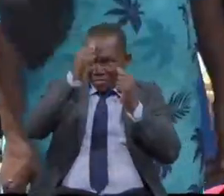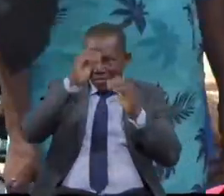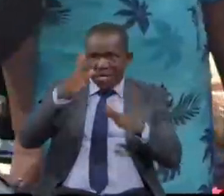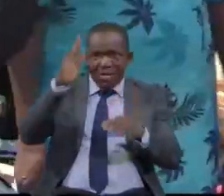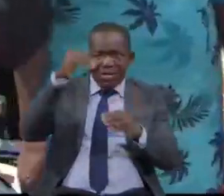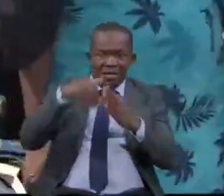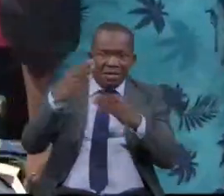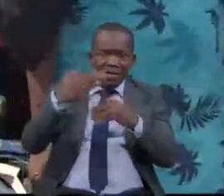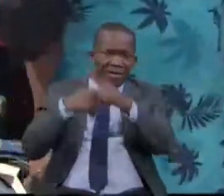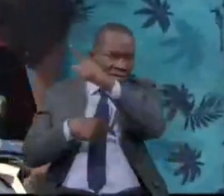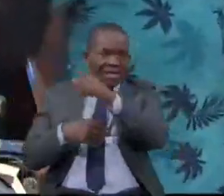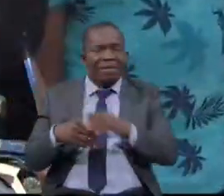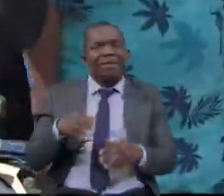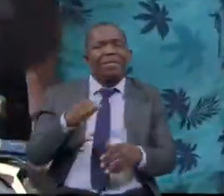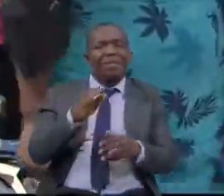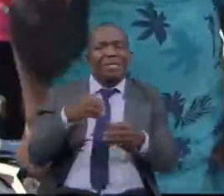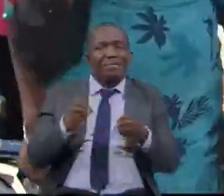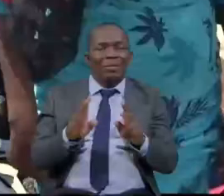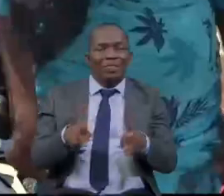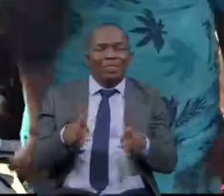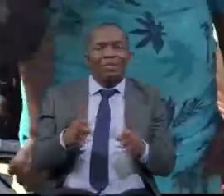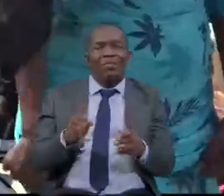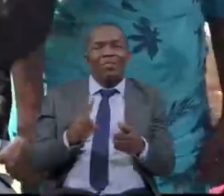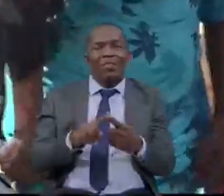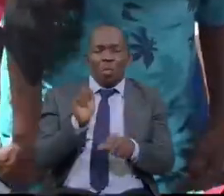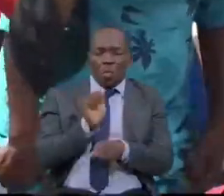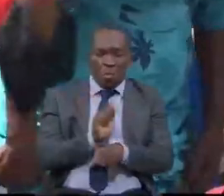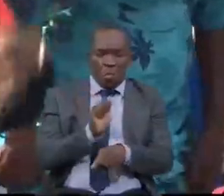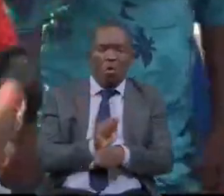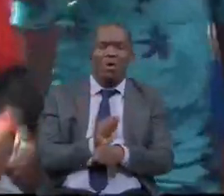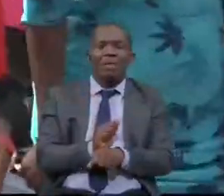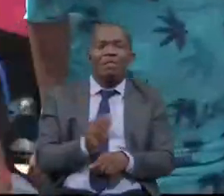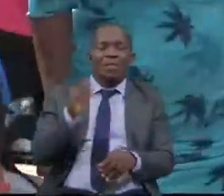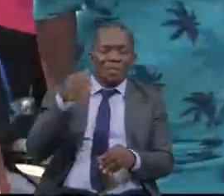L'autorisation de marcher dans ses traces,